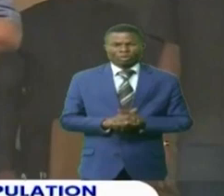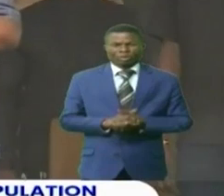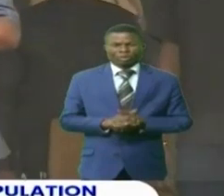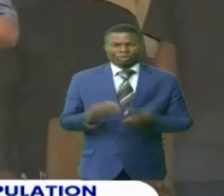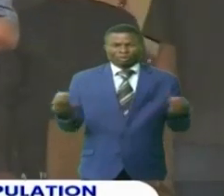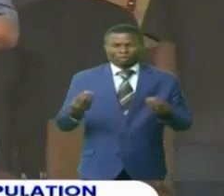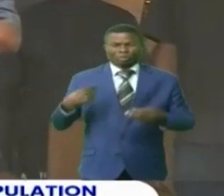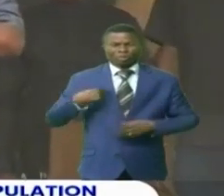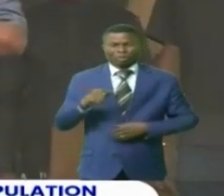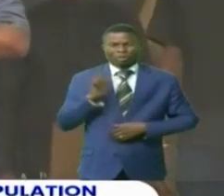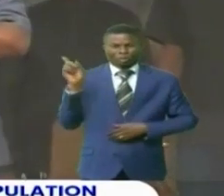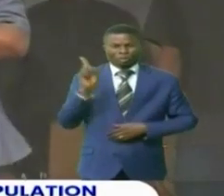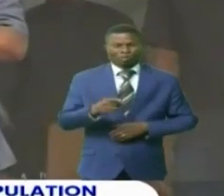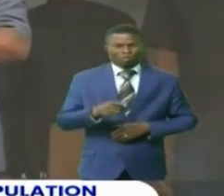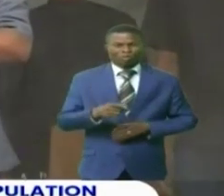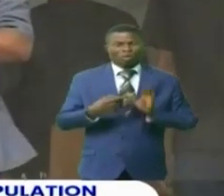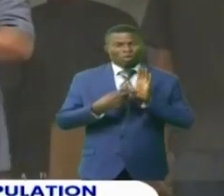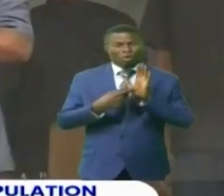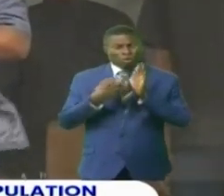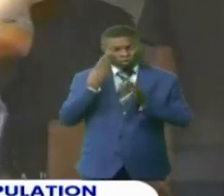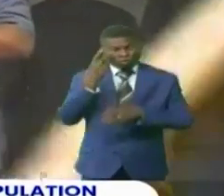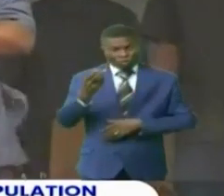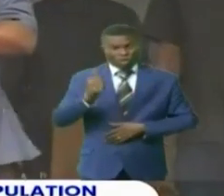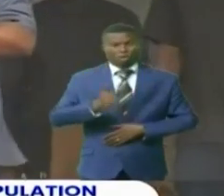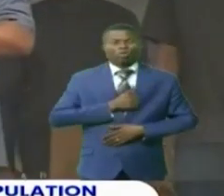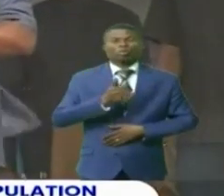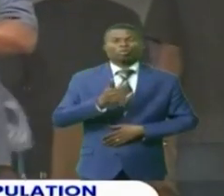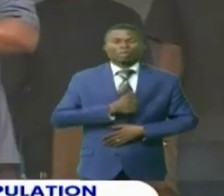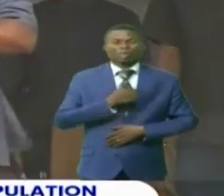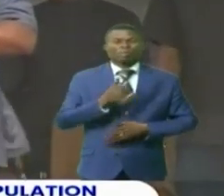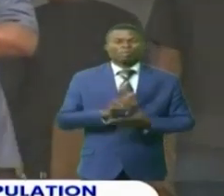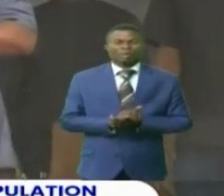yango toye komitalela biso moko